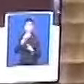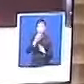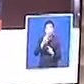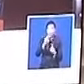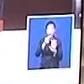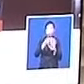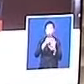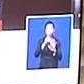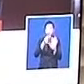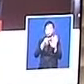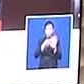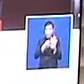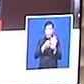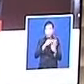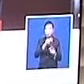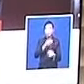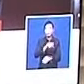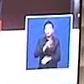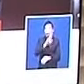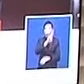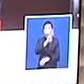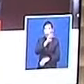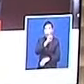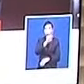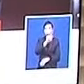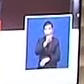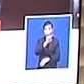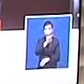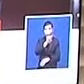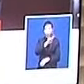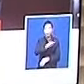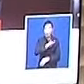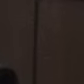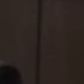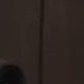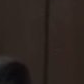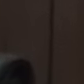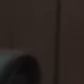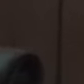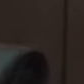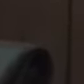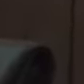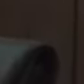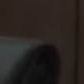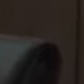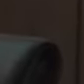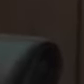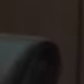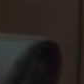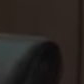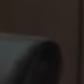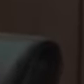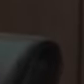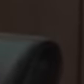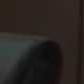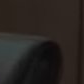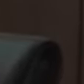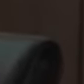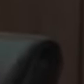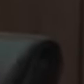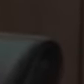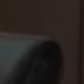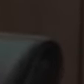จับยาอะไรในพรรคเนี่ยมันต้องเป็นมติของสมาชิกในพรรคก่อนนะฮะอาทิตย์นี้ในวันจันทร์มันปิดเราก็ต้องประชุ